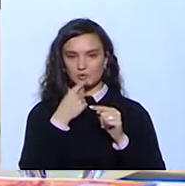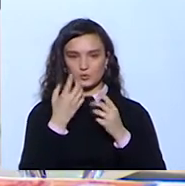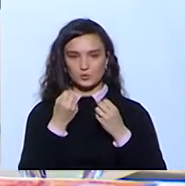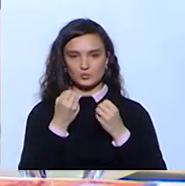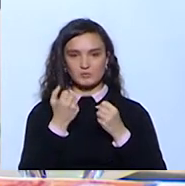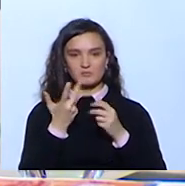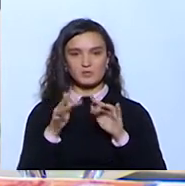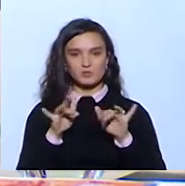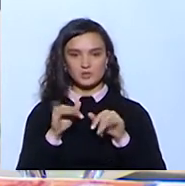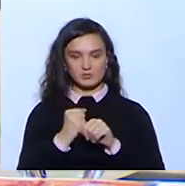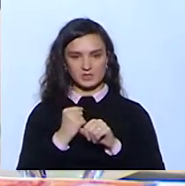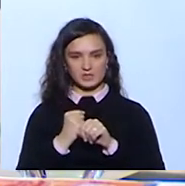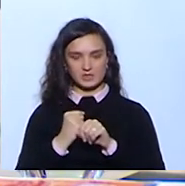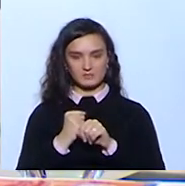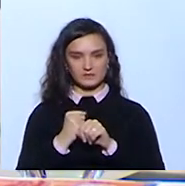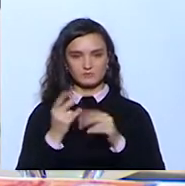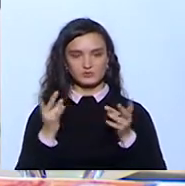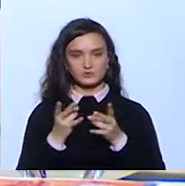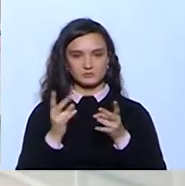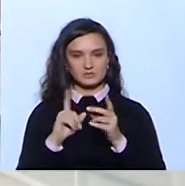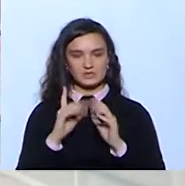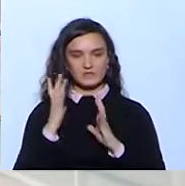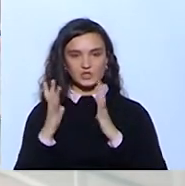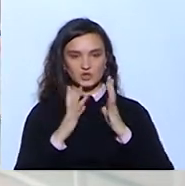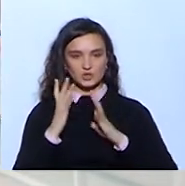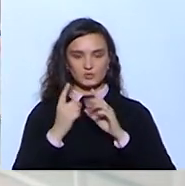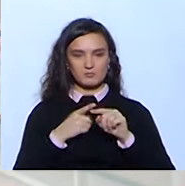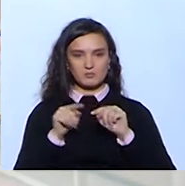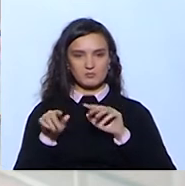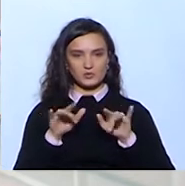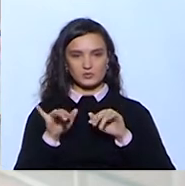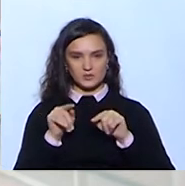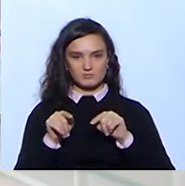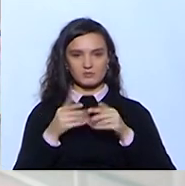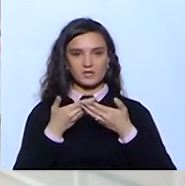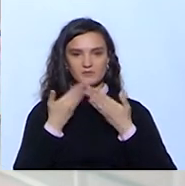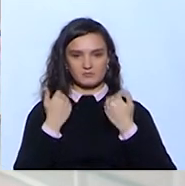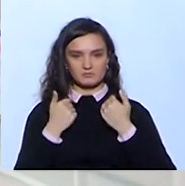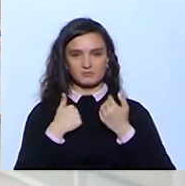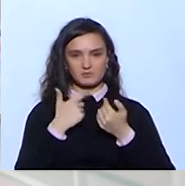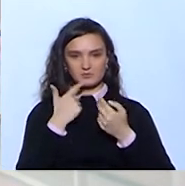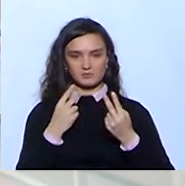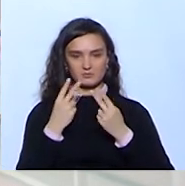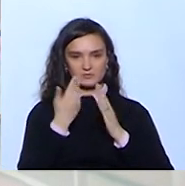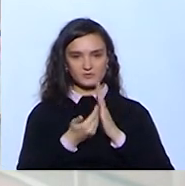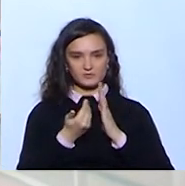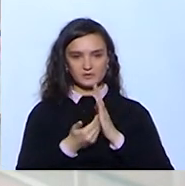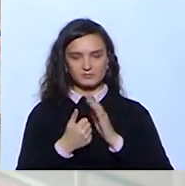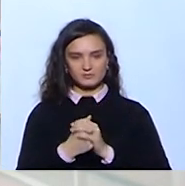კუნთები რამდენ მოძრაობას აკეთებენ. Ჭირდება რაღაც სავარჯიშოები, რომელიც ამ მოძრაობებს გაგვიმარტივებენ. Მე მაყურებელს